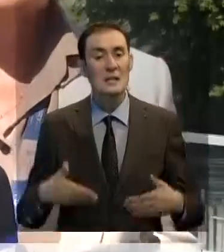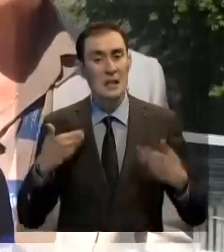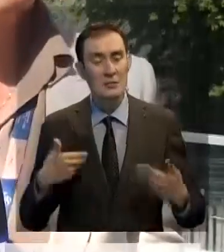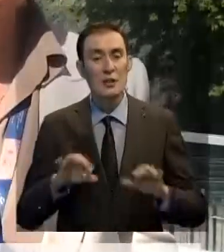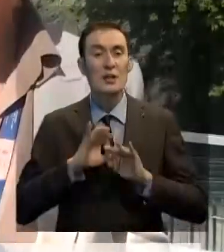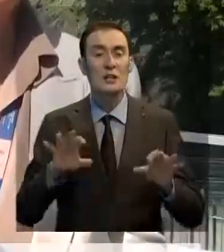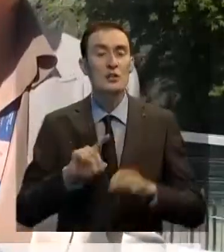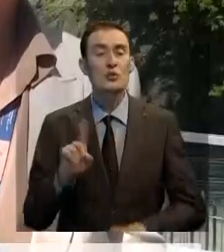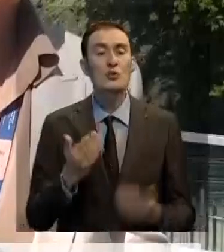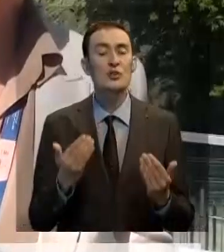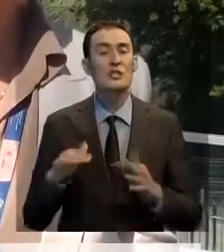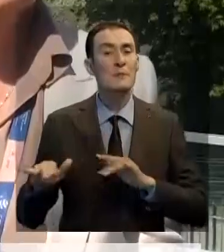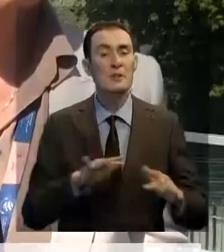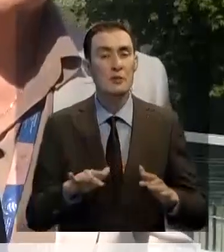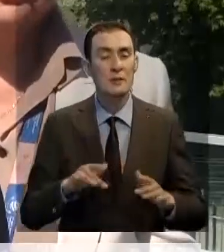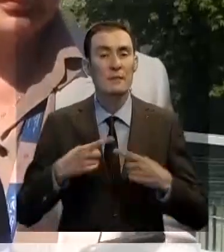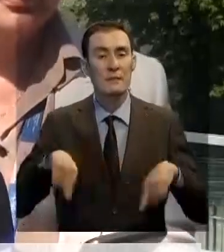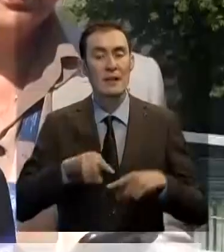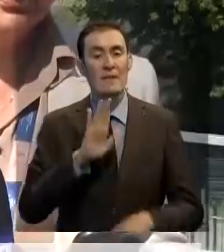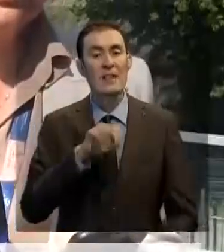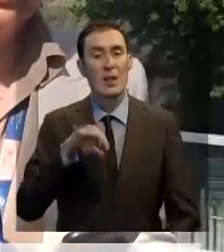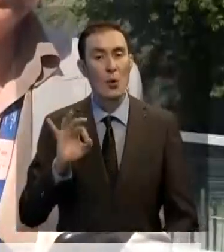расскажите, что сейчас происходит в штаб-квартире ВТО?